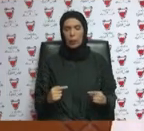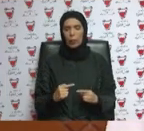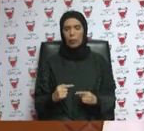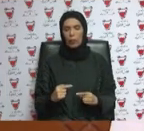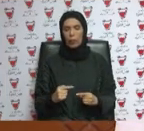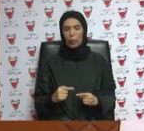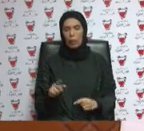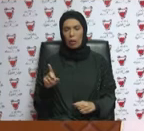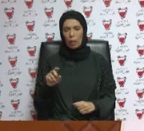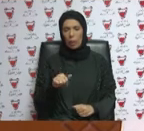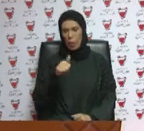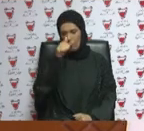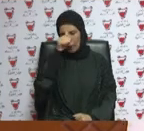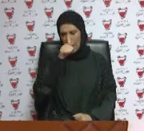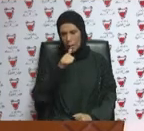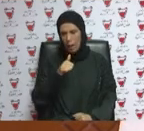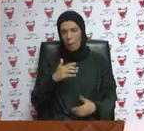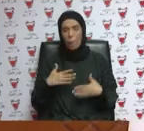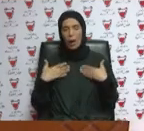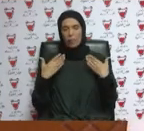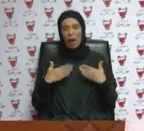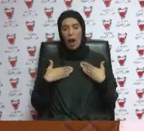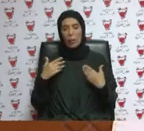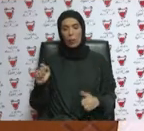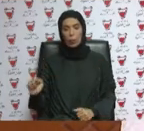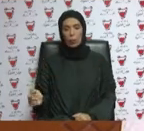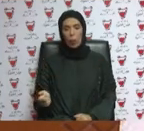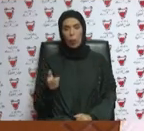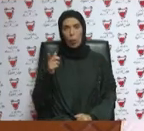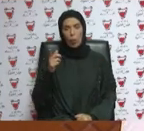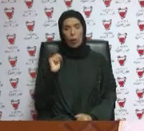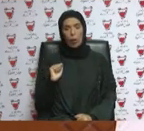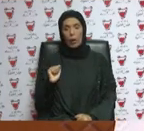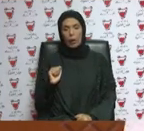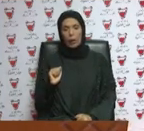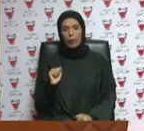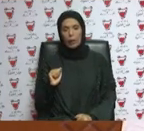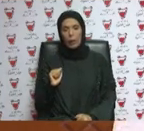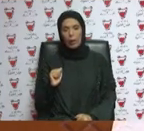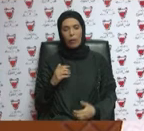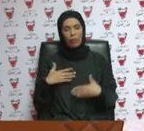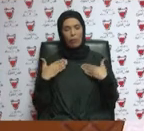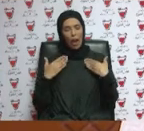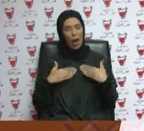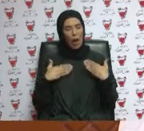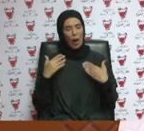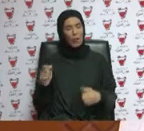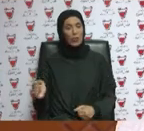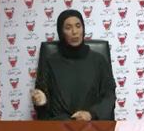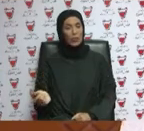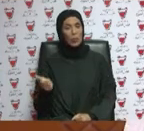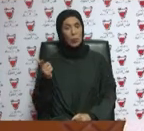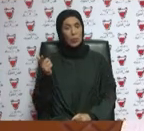يجعلها أيام حزن، هي أيام فرح وأيام فخر. والله إني لفرح فخور